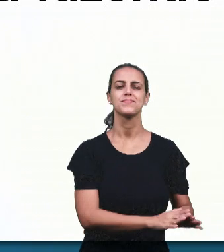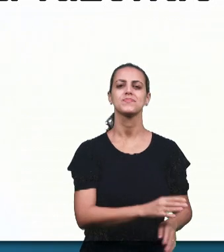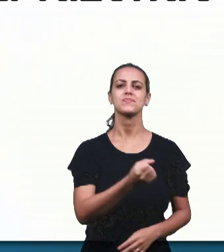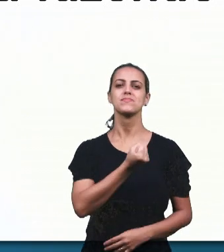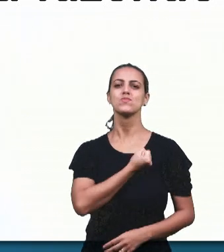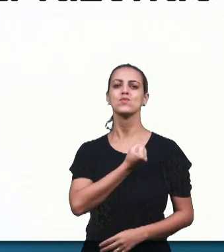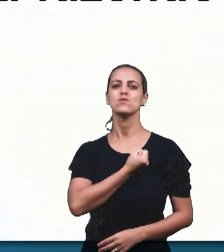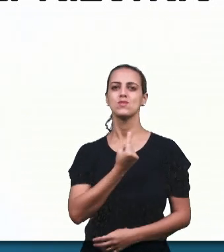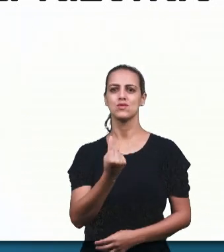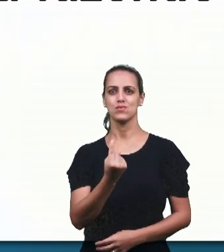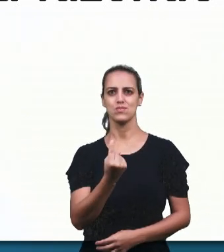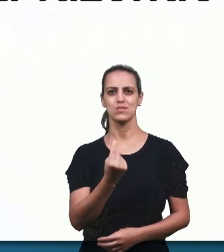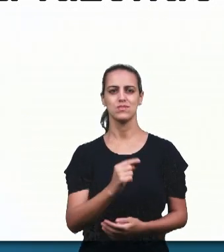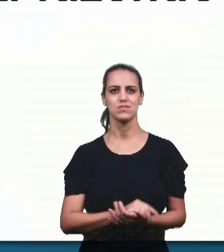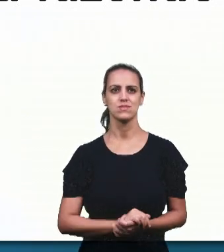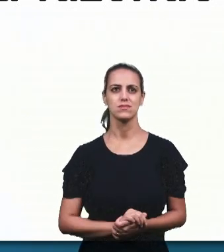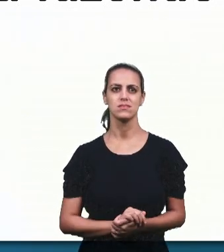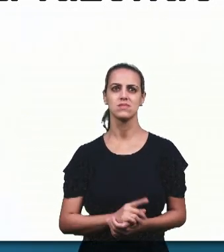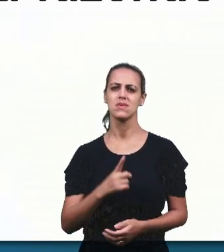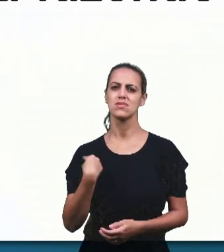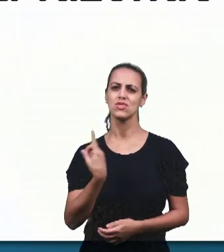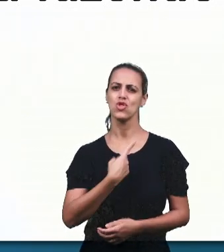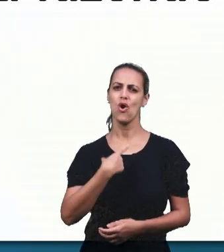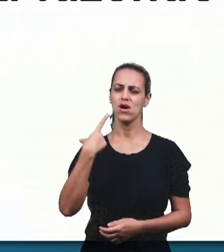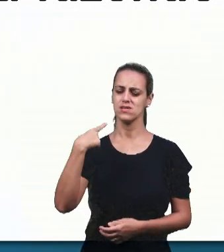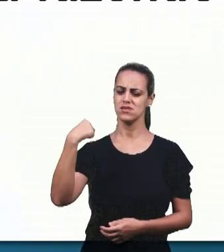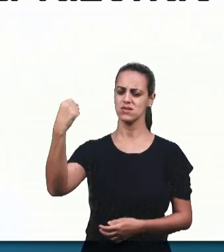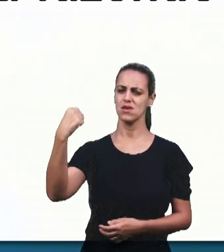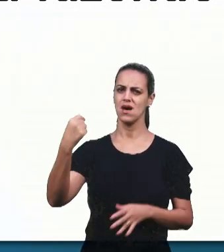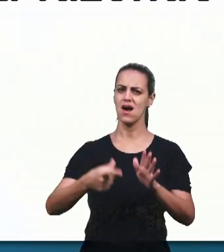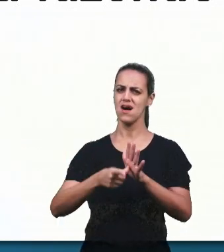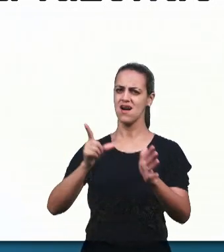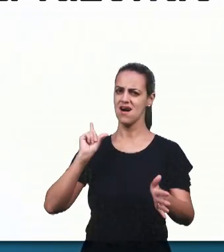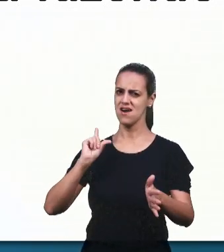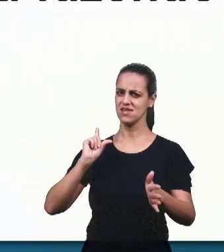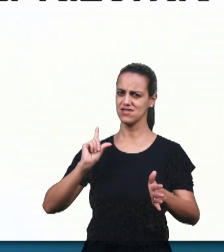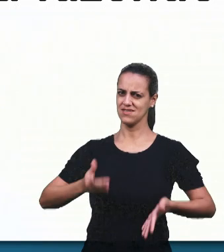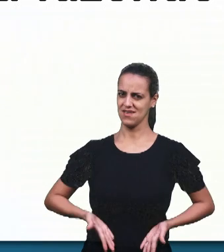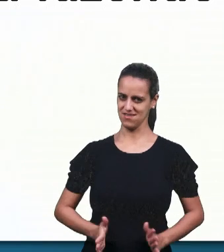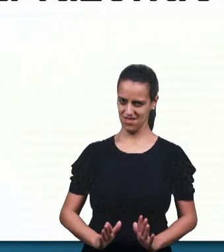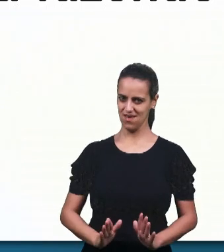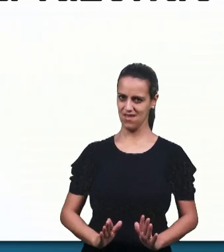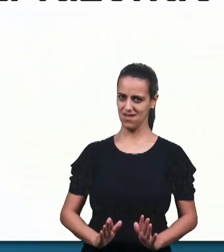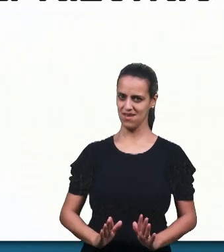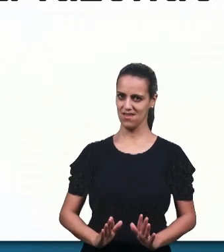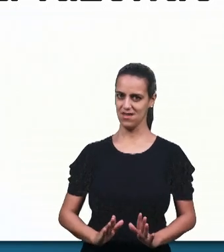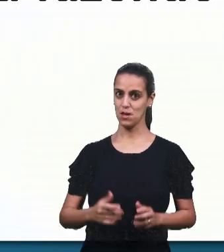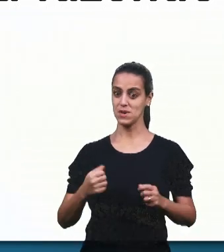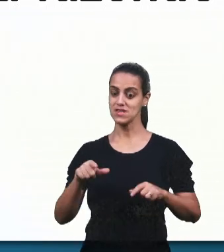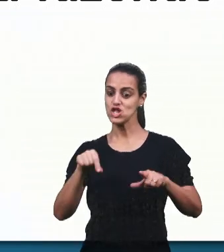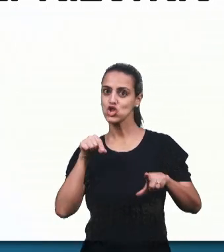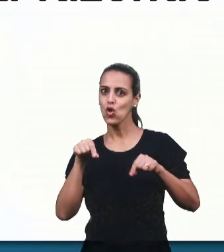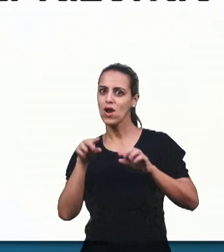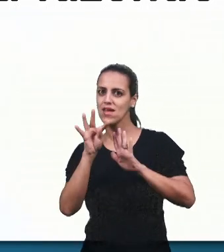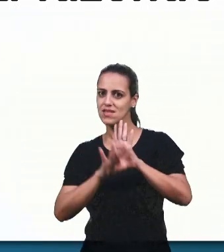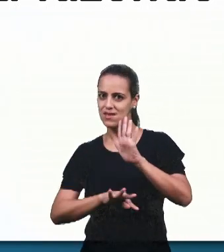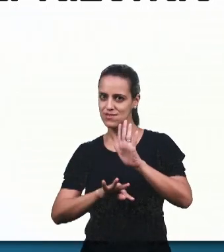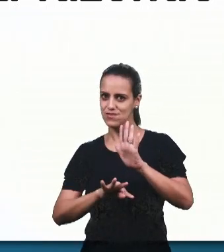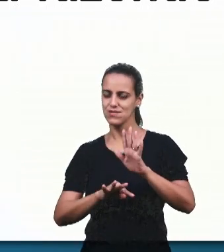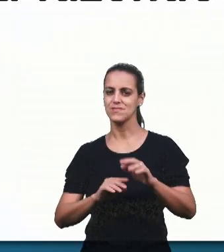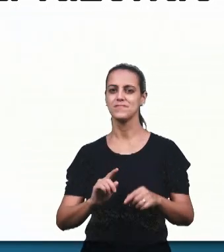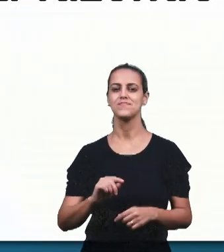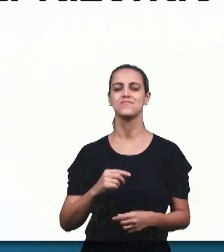nous avons été élus avant notre naissance. Naturellement, la réponse sera donnée en utilisant un des textes